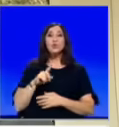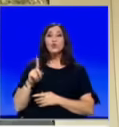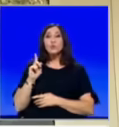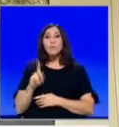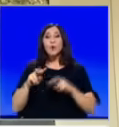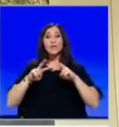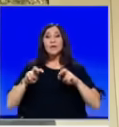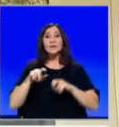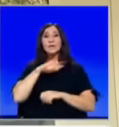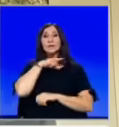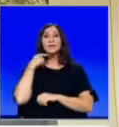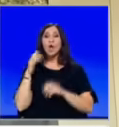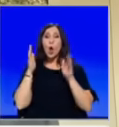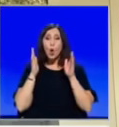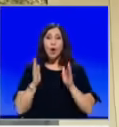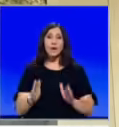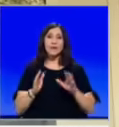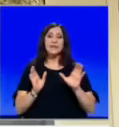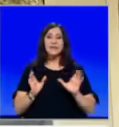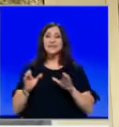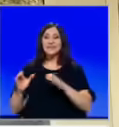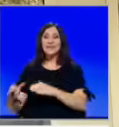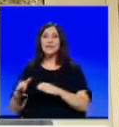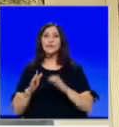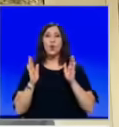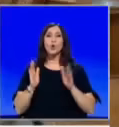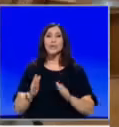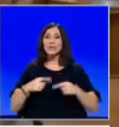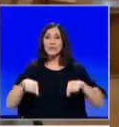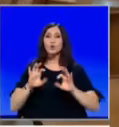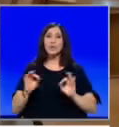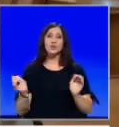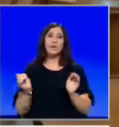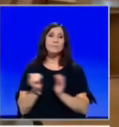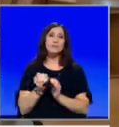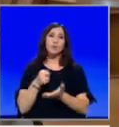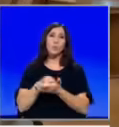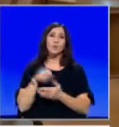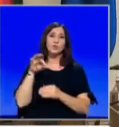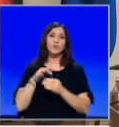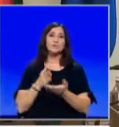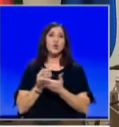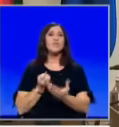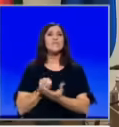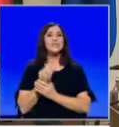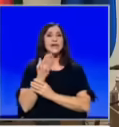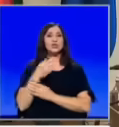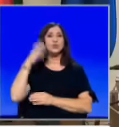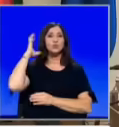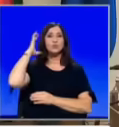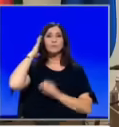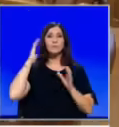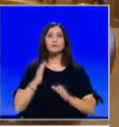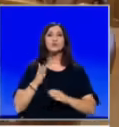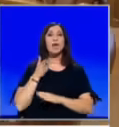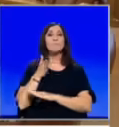да анализират риска за конкретни секции, за конкретни райони, така че да минимизират купуването на гласове. Според Възраждане, служебното правителство ще бъде